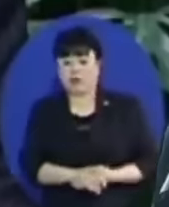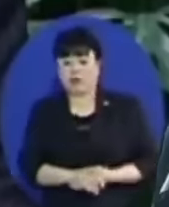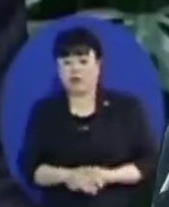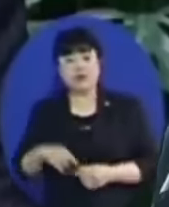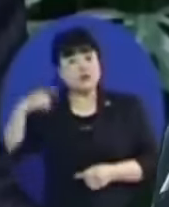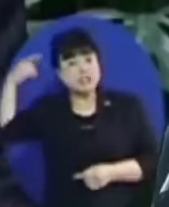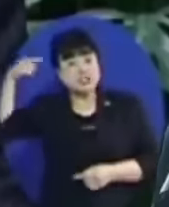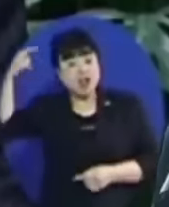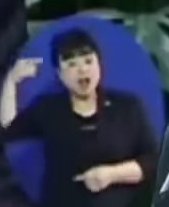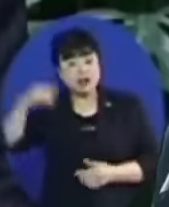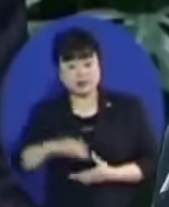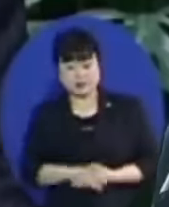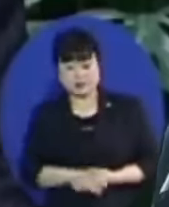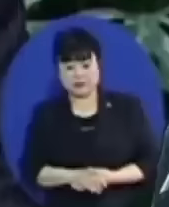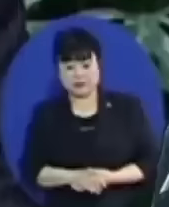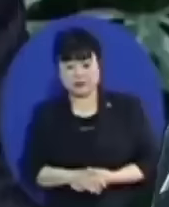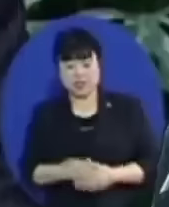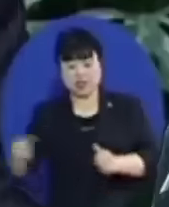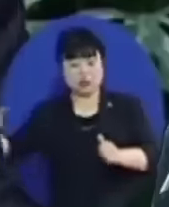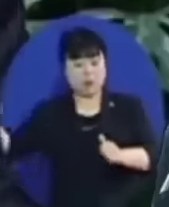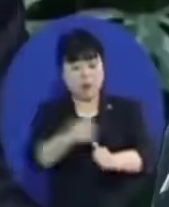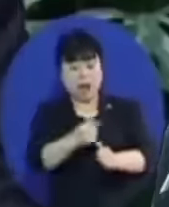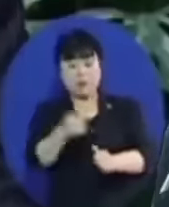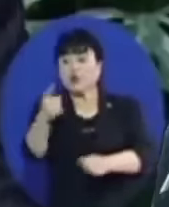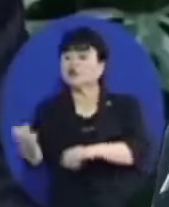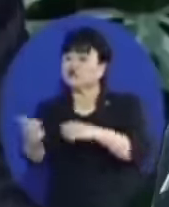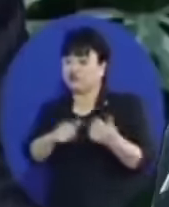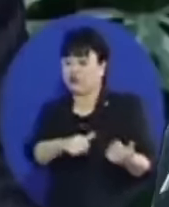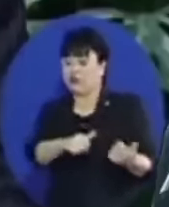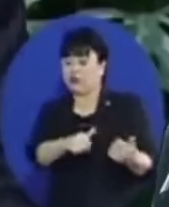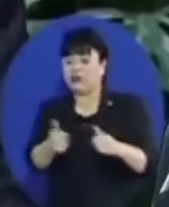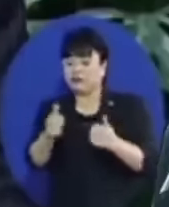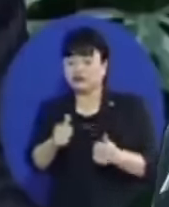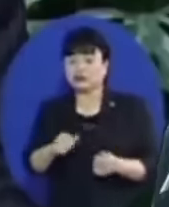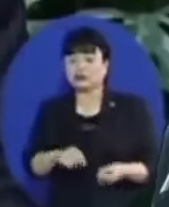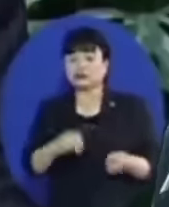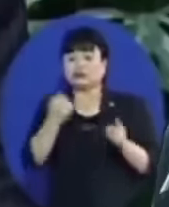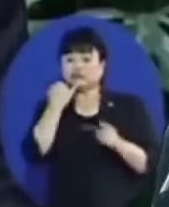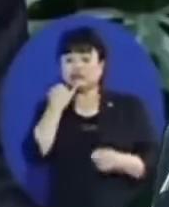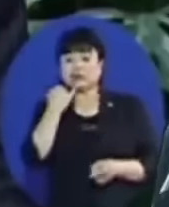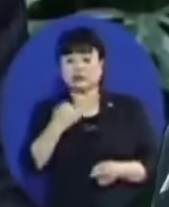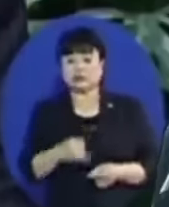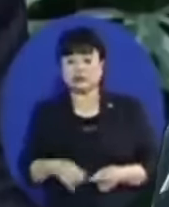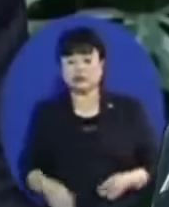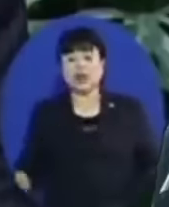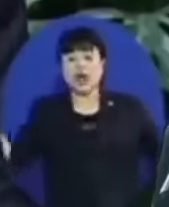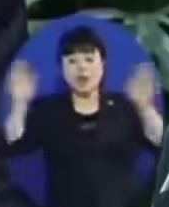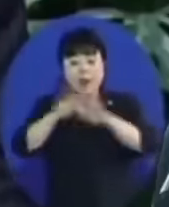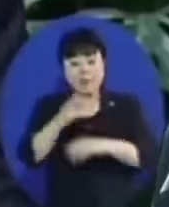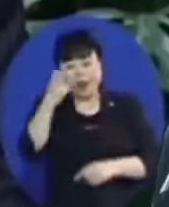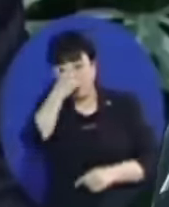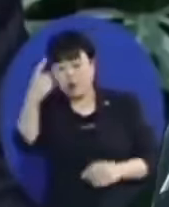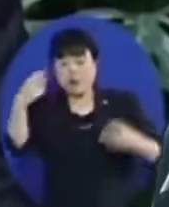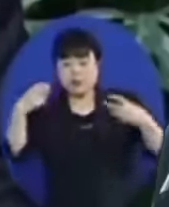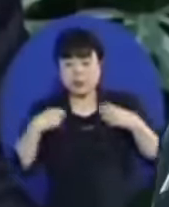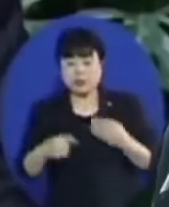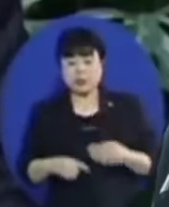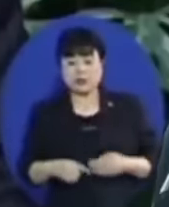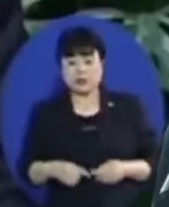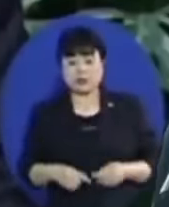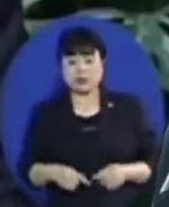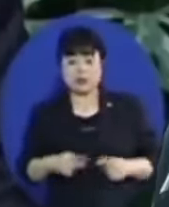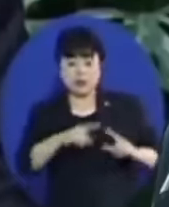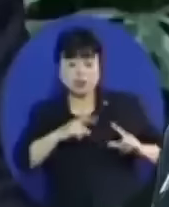환장을 했구나. 너 내 주먹 하나만 죽는다 그러죠. 아 죽든 살든 나는 야경을 돌 사명이 있기 때문에 신분증